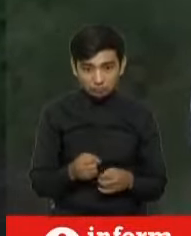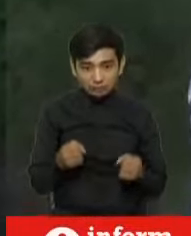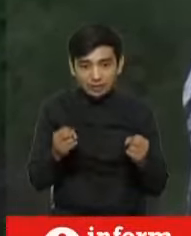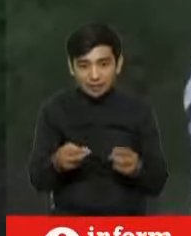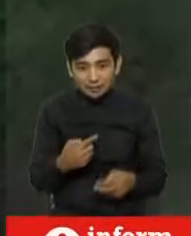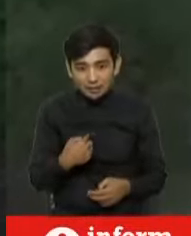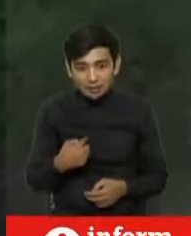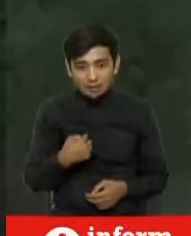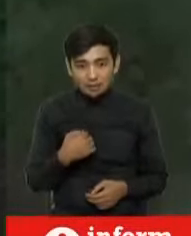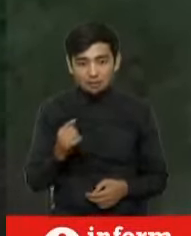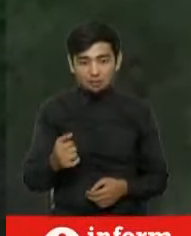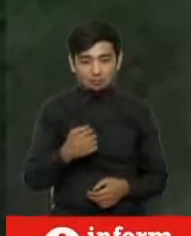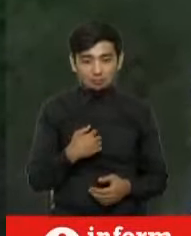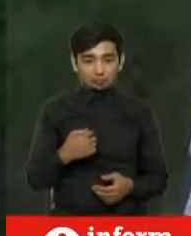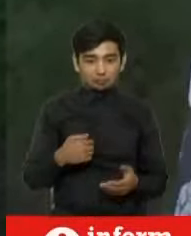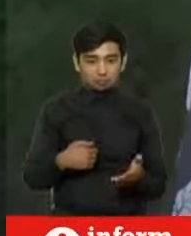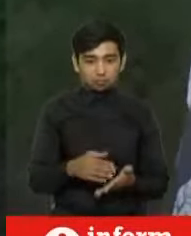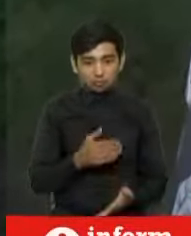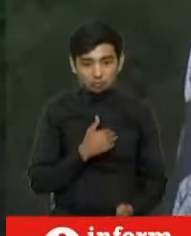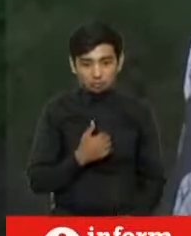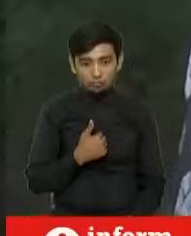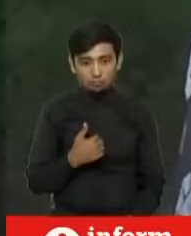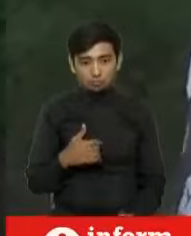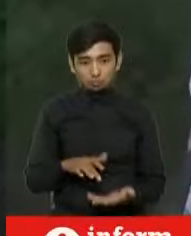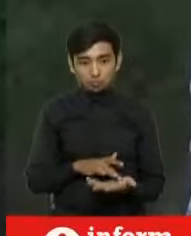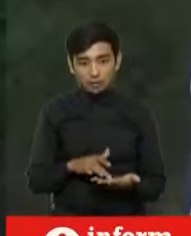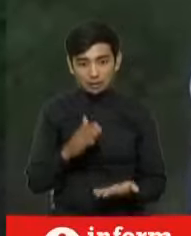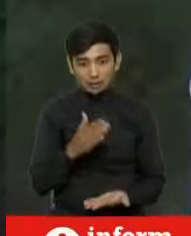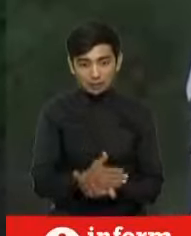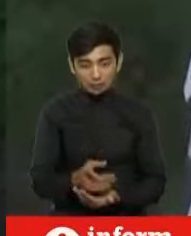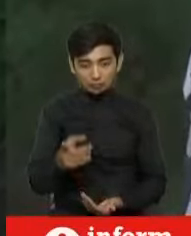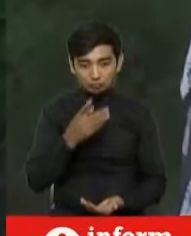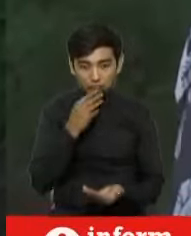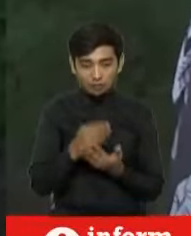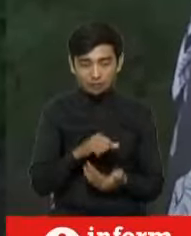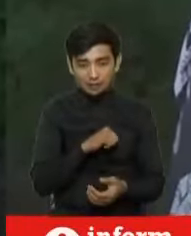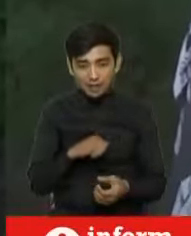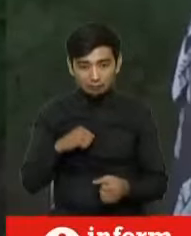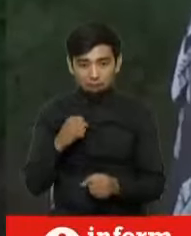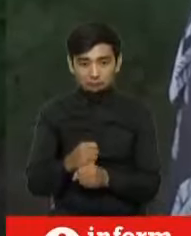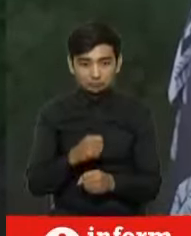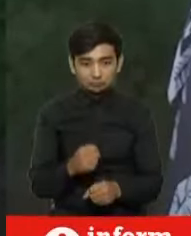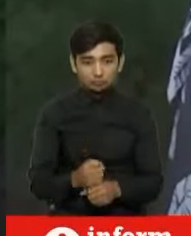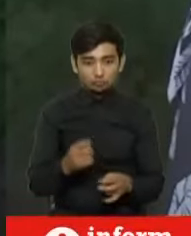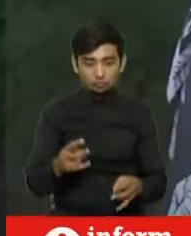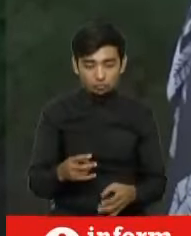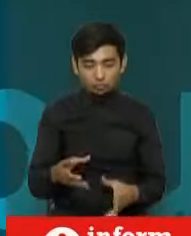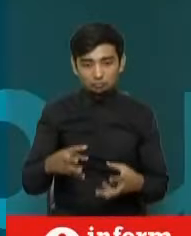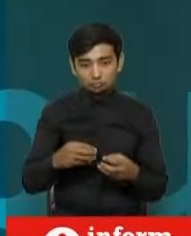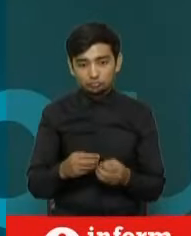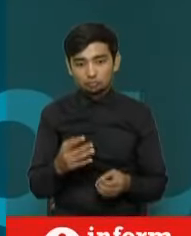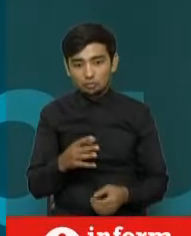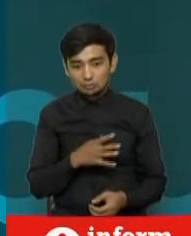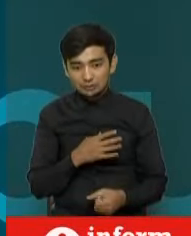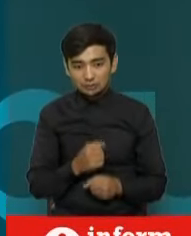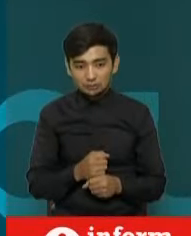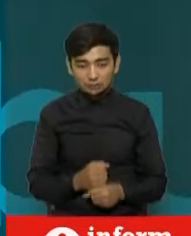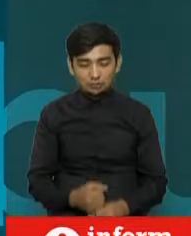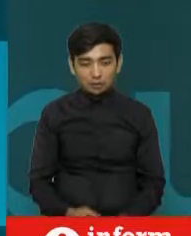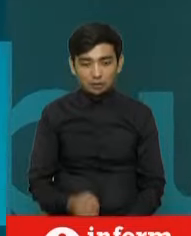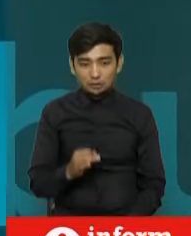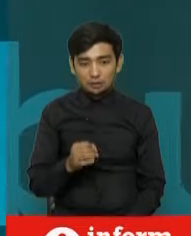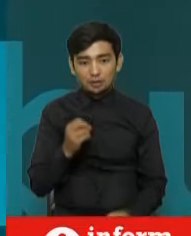у них, наверное, на балансе в штате есть бухгалтер, который может это сверить, посмотреть, оплату и все. Как